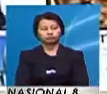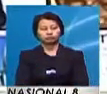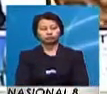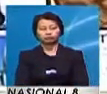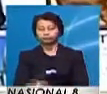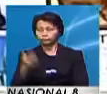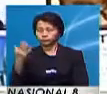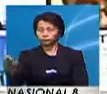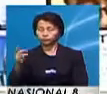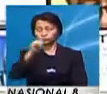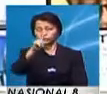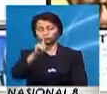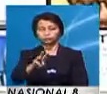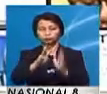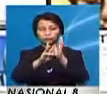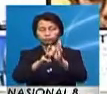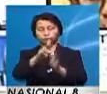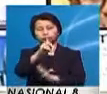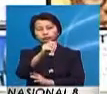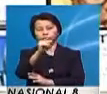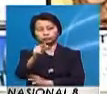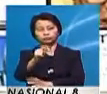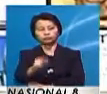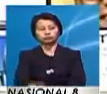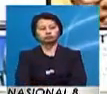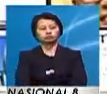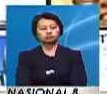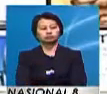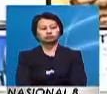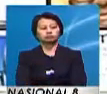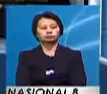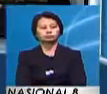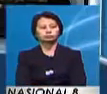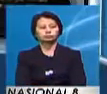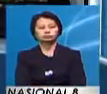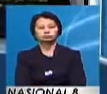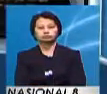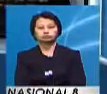Beliau menjawab pertanyaan Wakil Tanjung Eng Wei Aik.